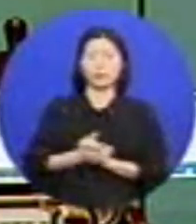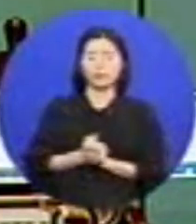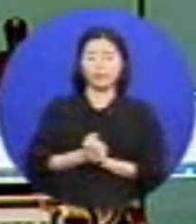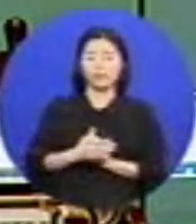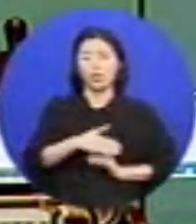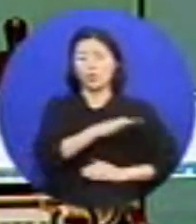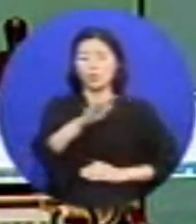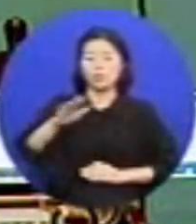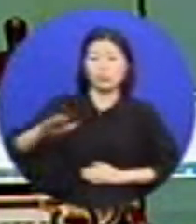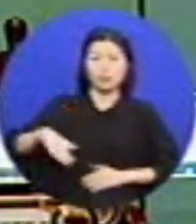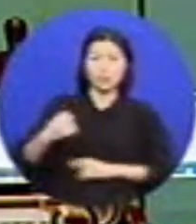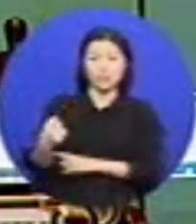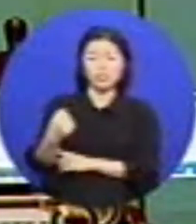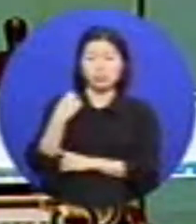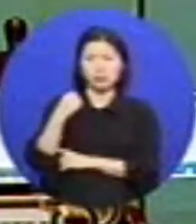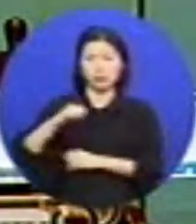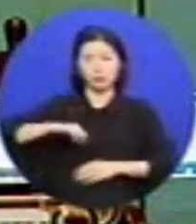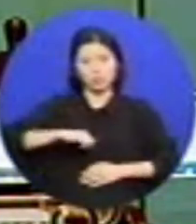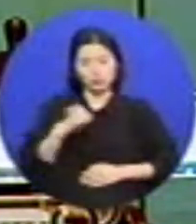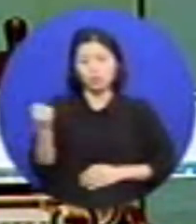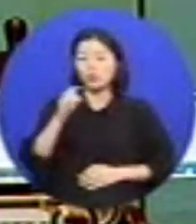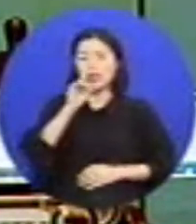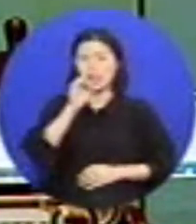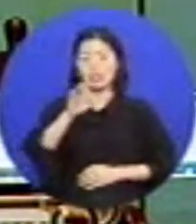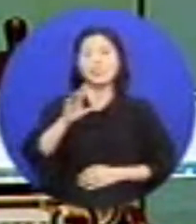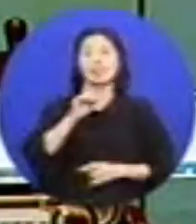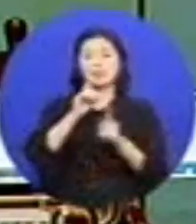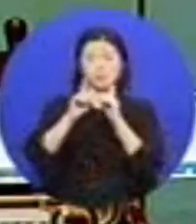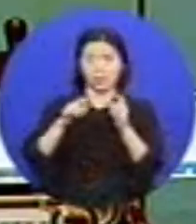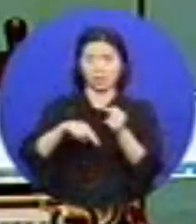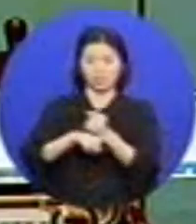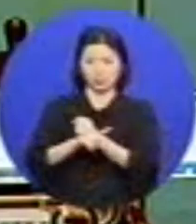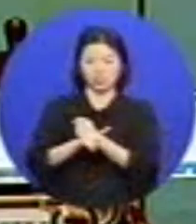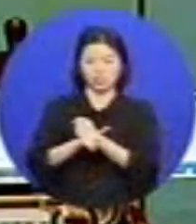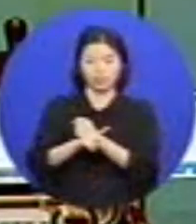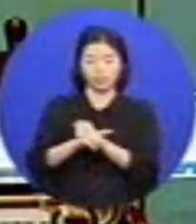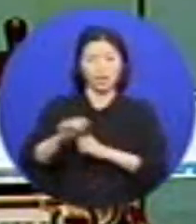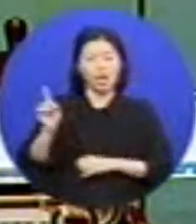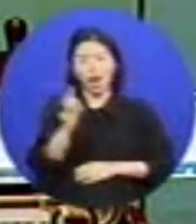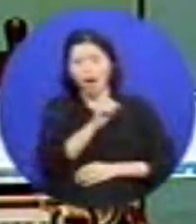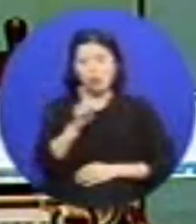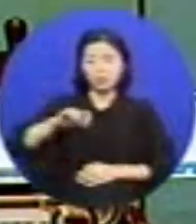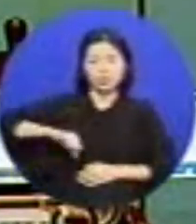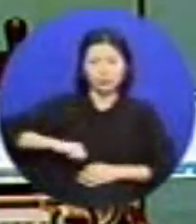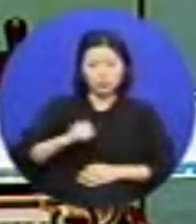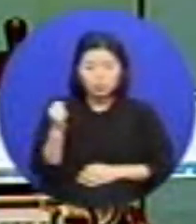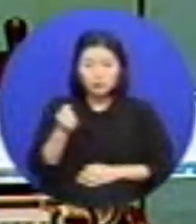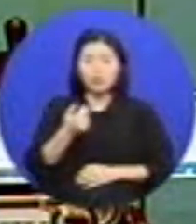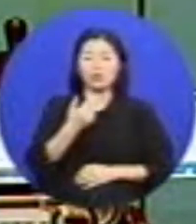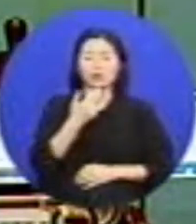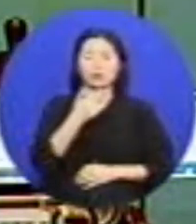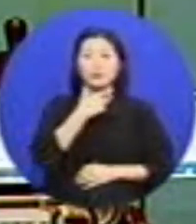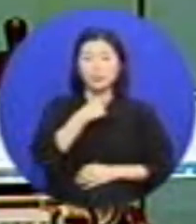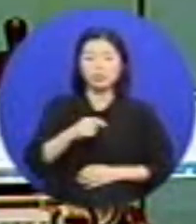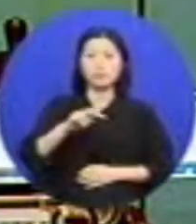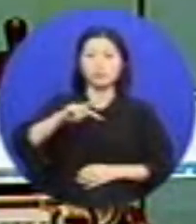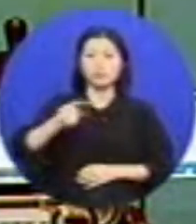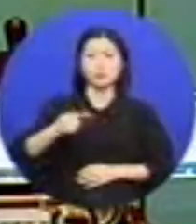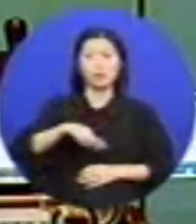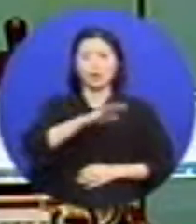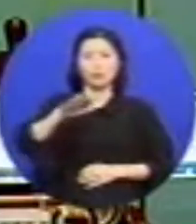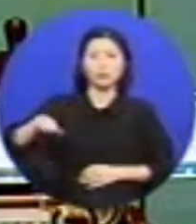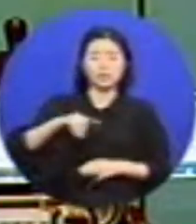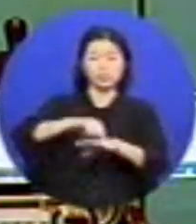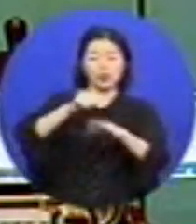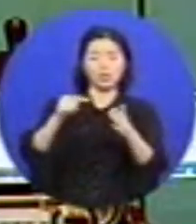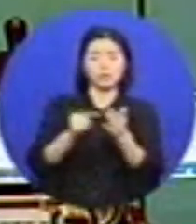우리 힘으로는 순종이 안 된다는 거예요. 아무리 순종하고 싶어도 우리 마음이 그것을 허락지 않을 때가 있다는